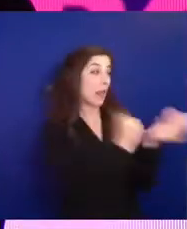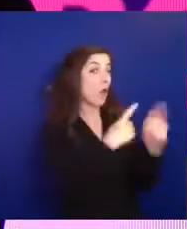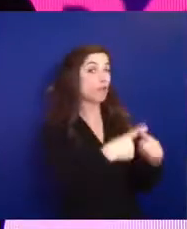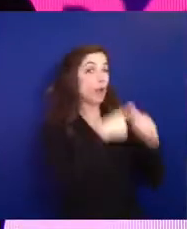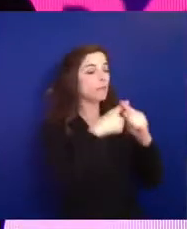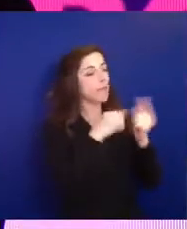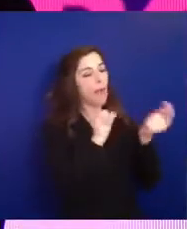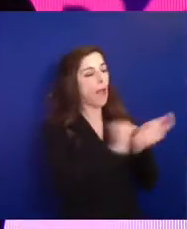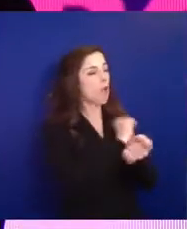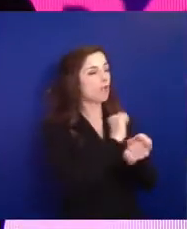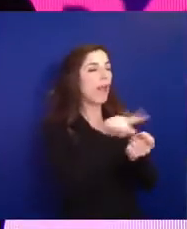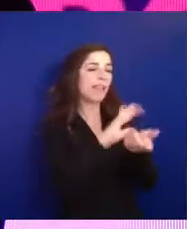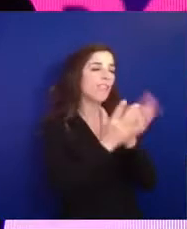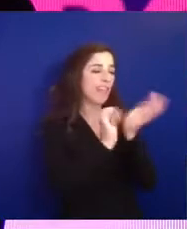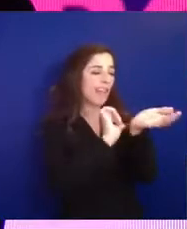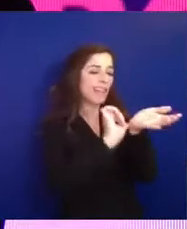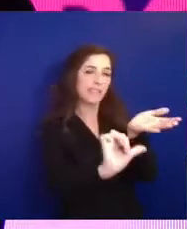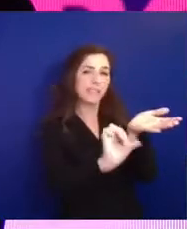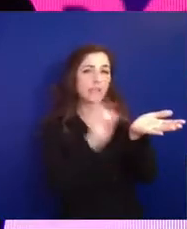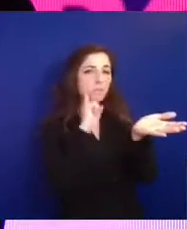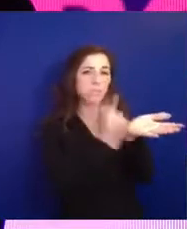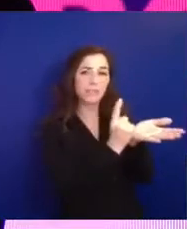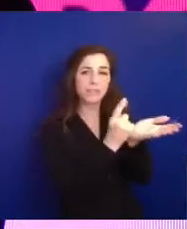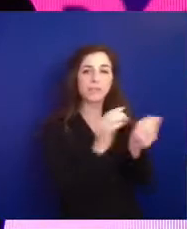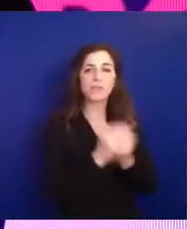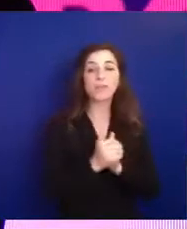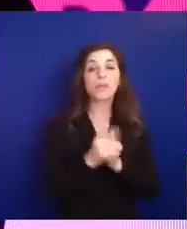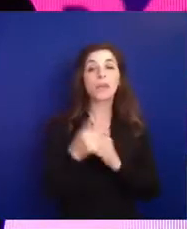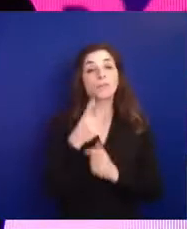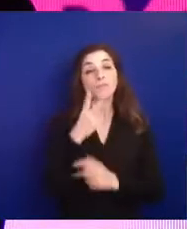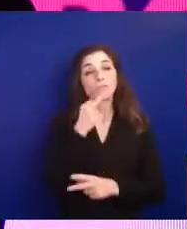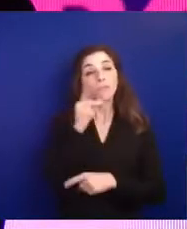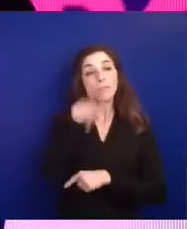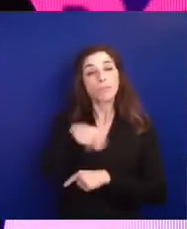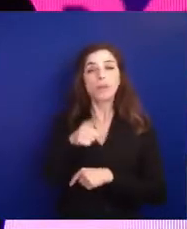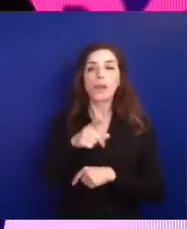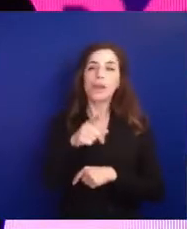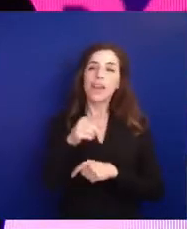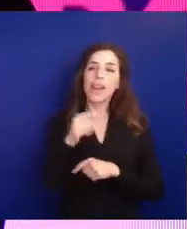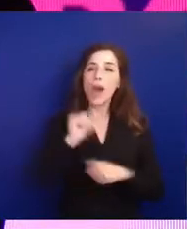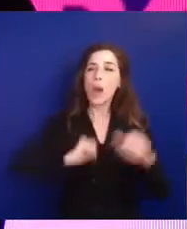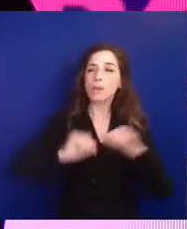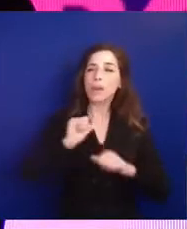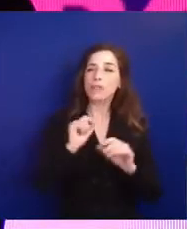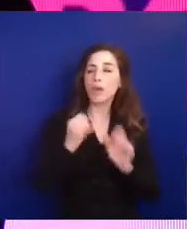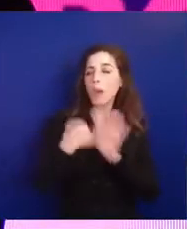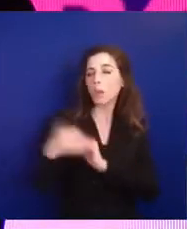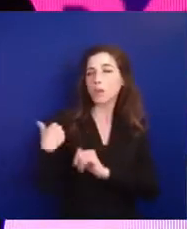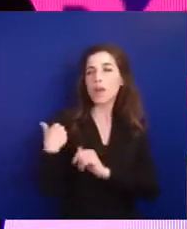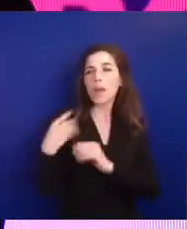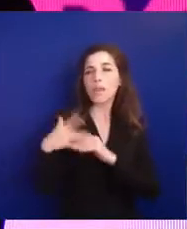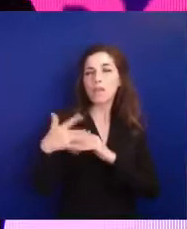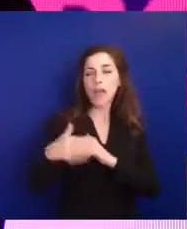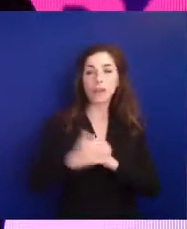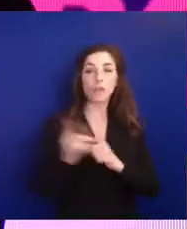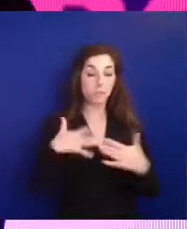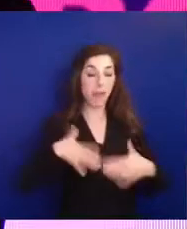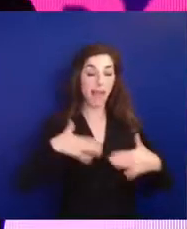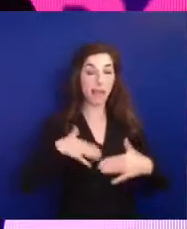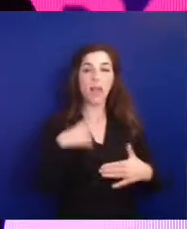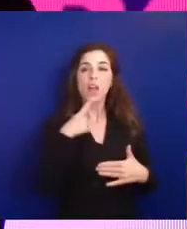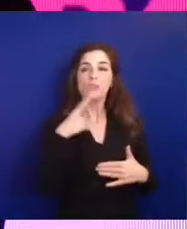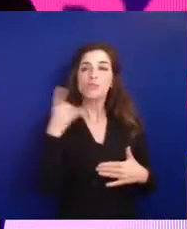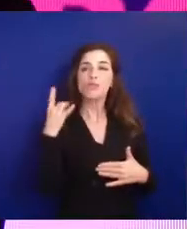segno mi disse anche che si era operato di recente indossava una maglietta celeste con delle piccole righe